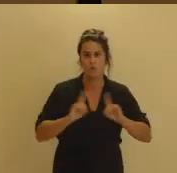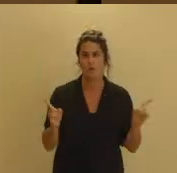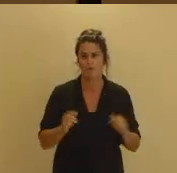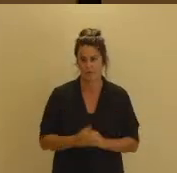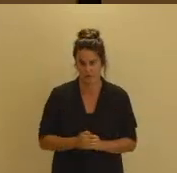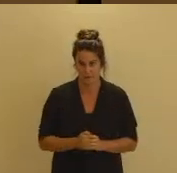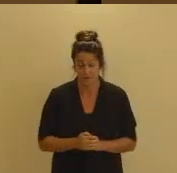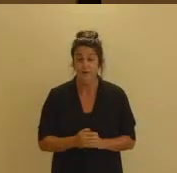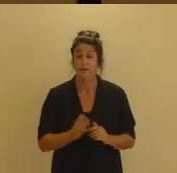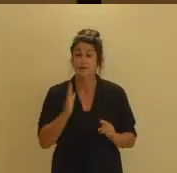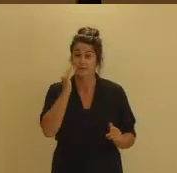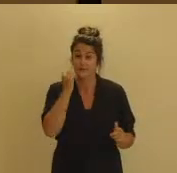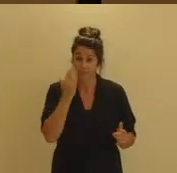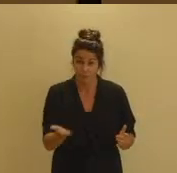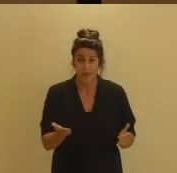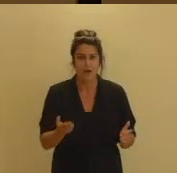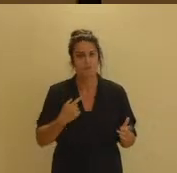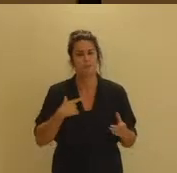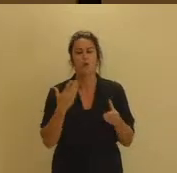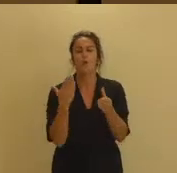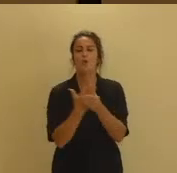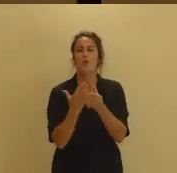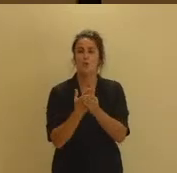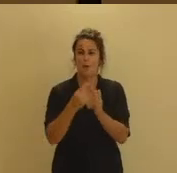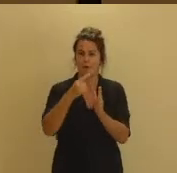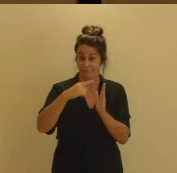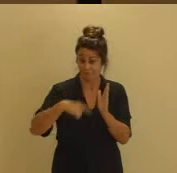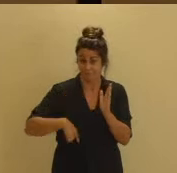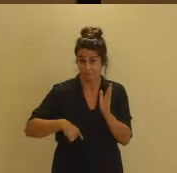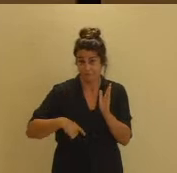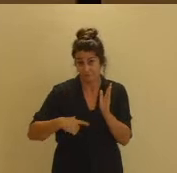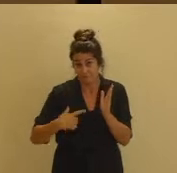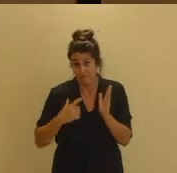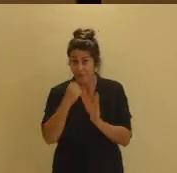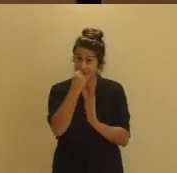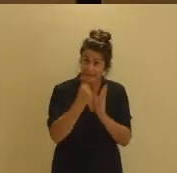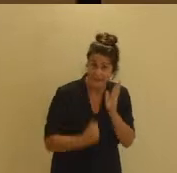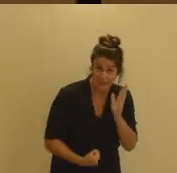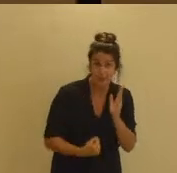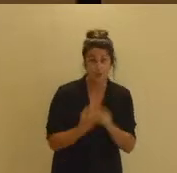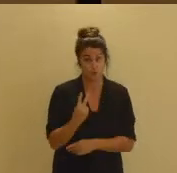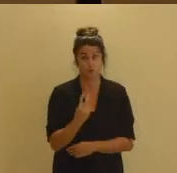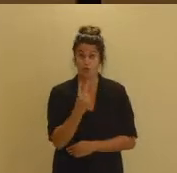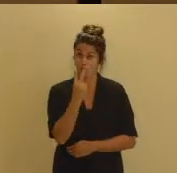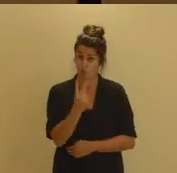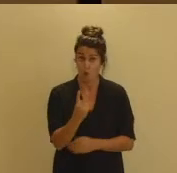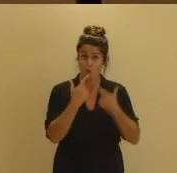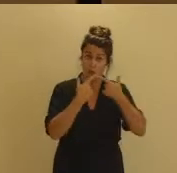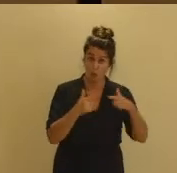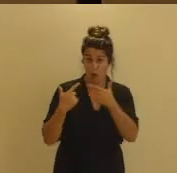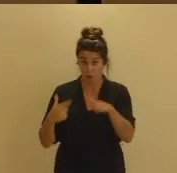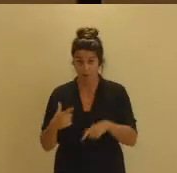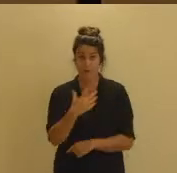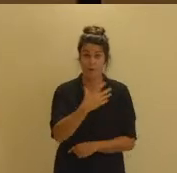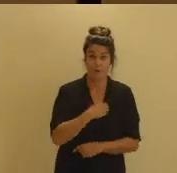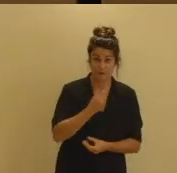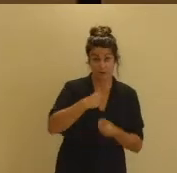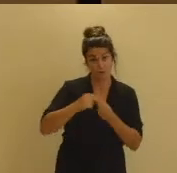C'est à cette fin que la plupart des documents sont établis avec la double saisie français et